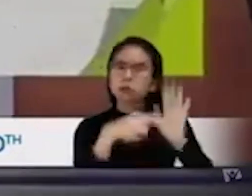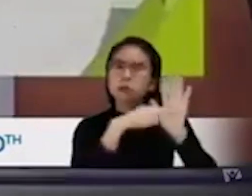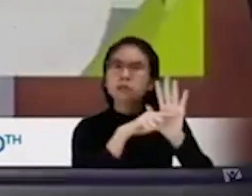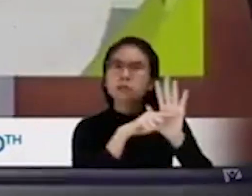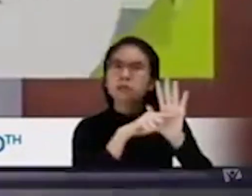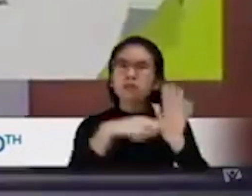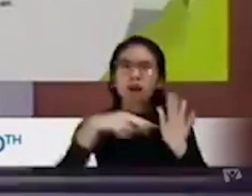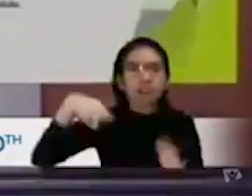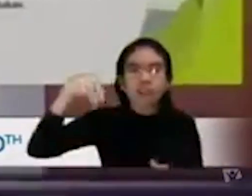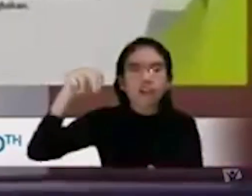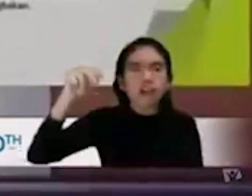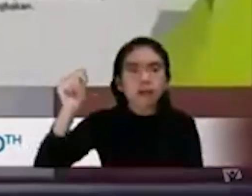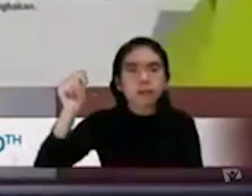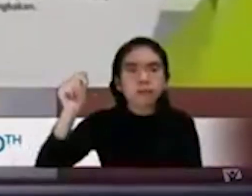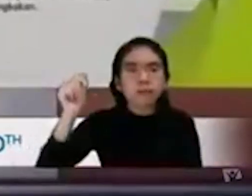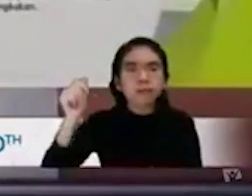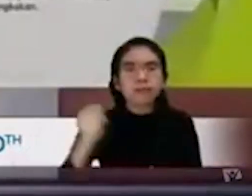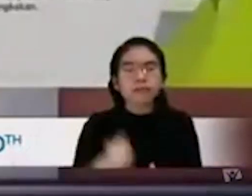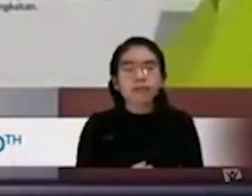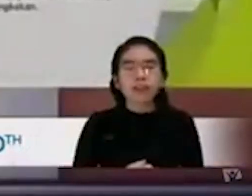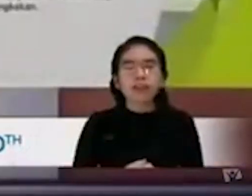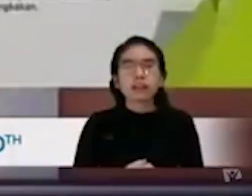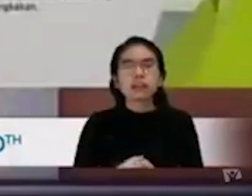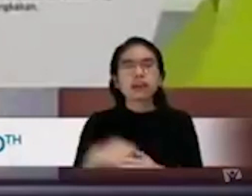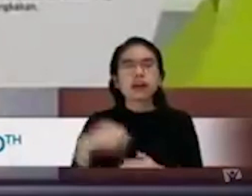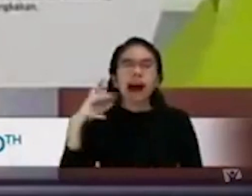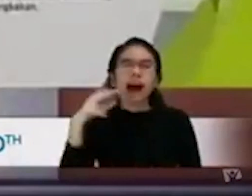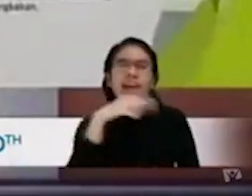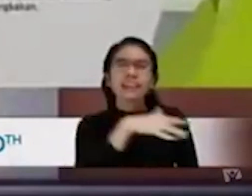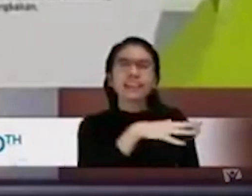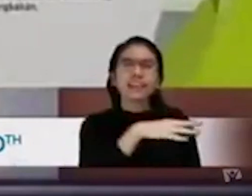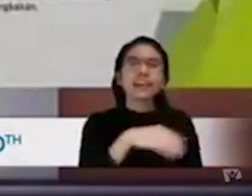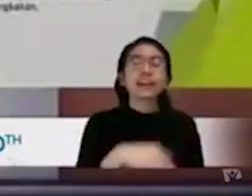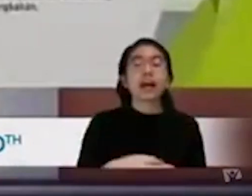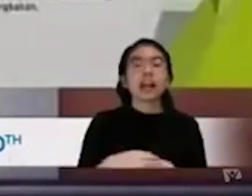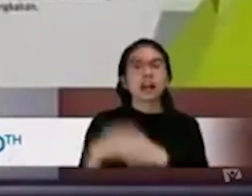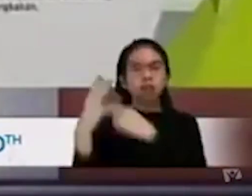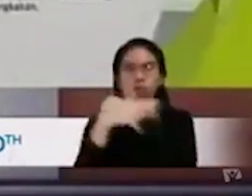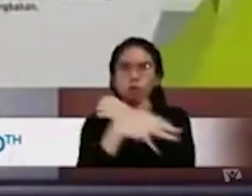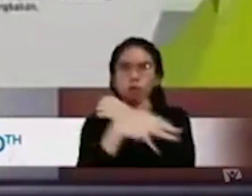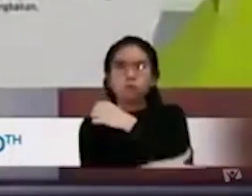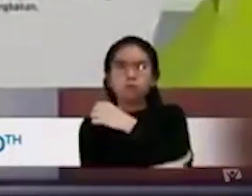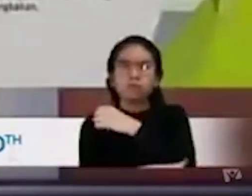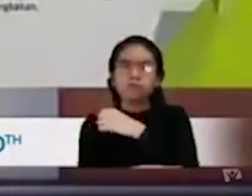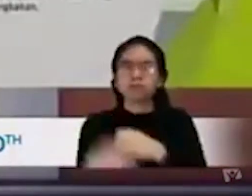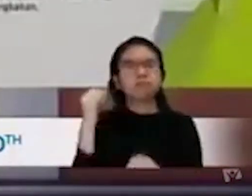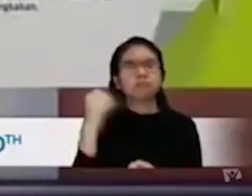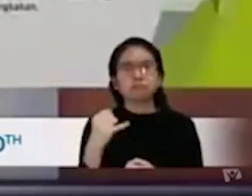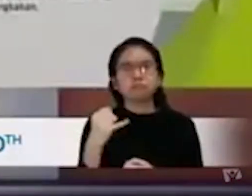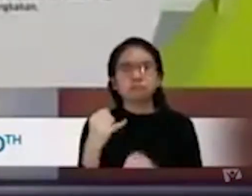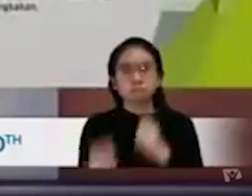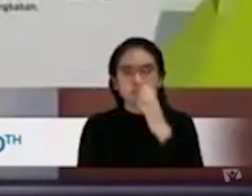gejala pembengkakan. Nah, inilah orang yang kekurangan garam. Oleh karena itu, garam